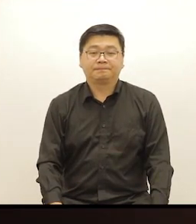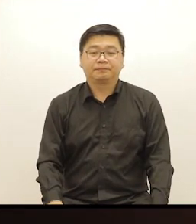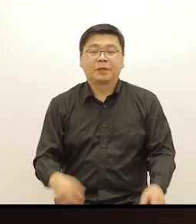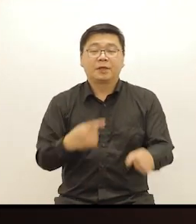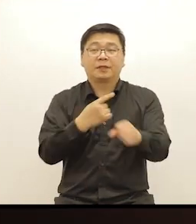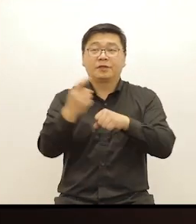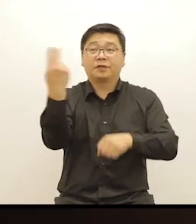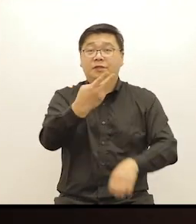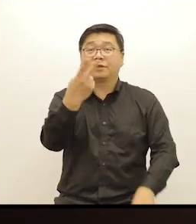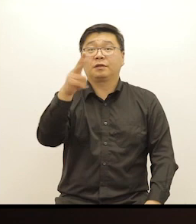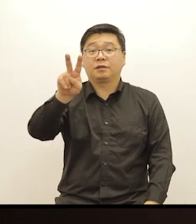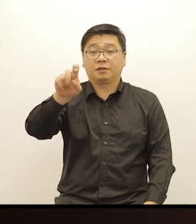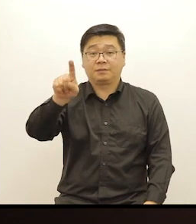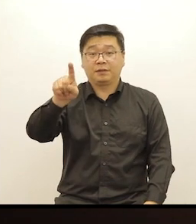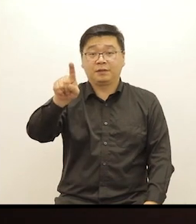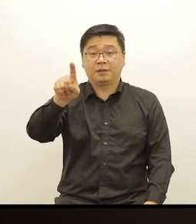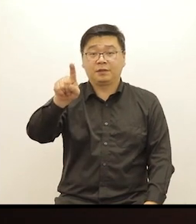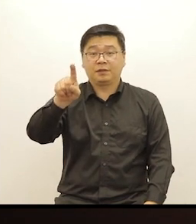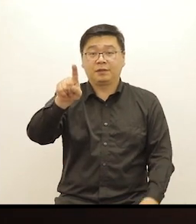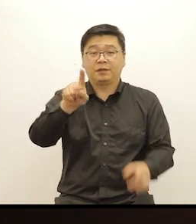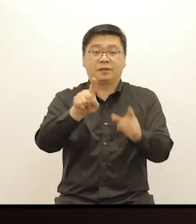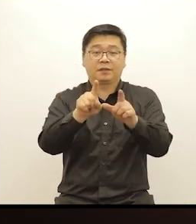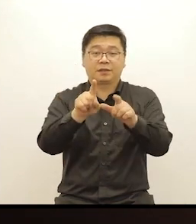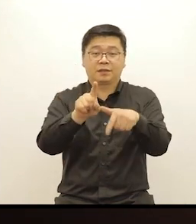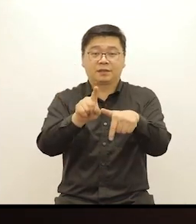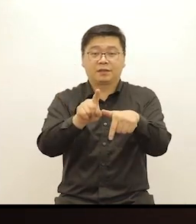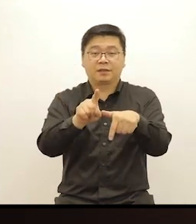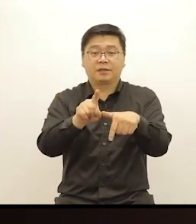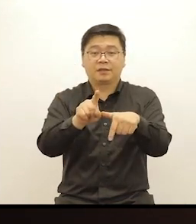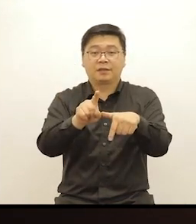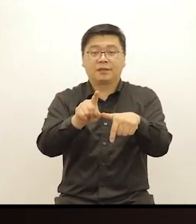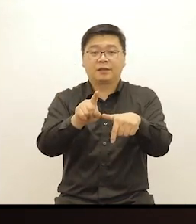내년 2021년